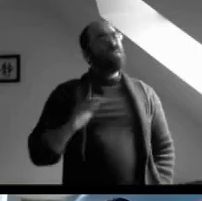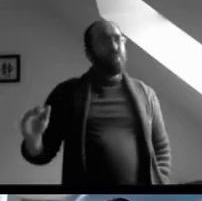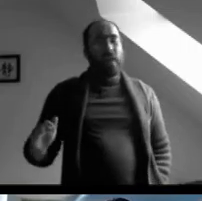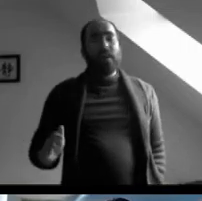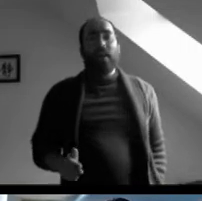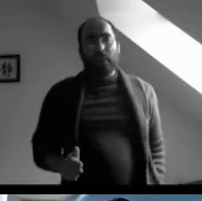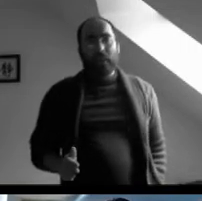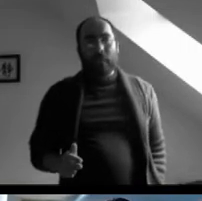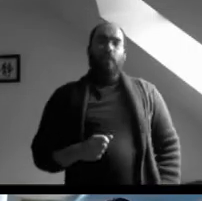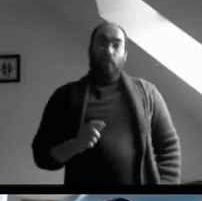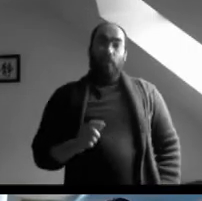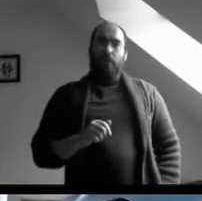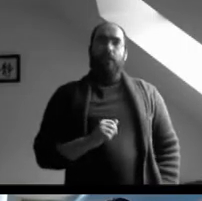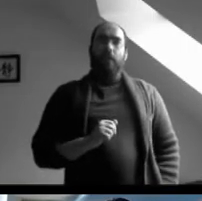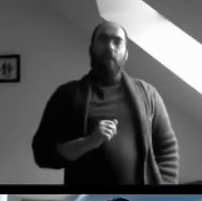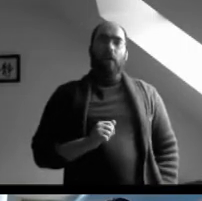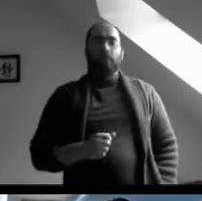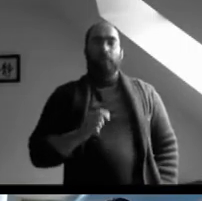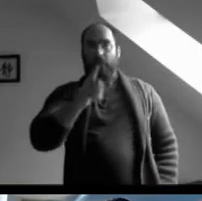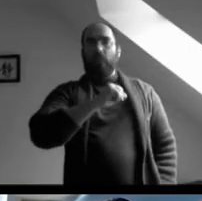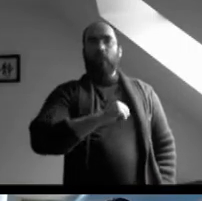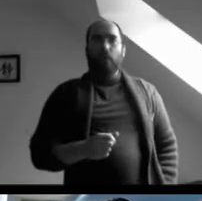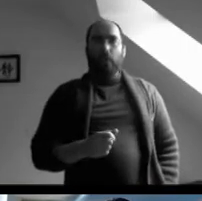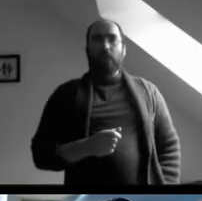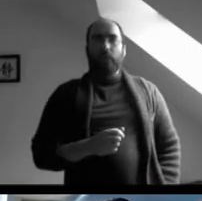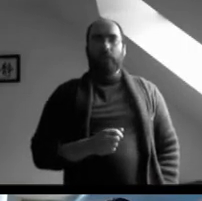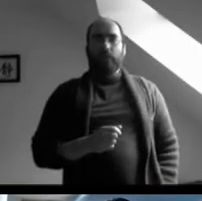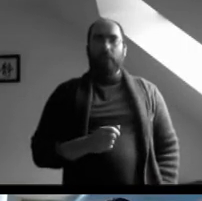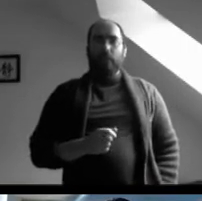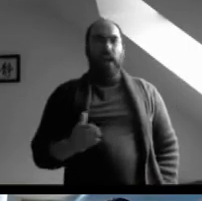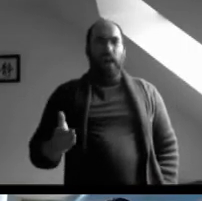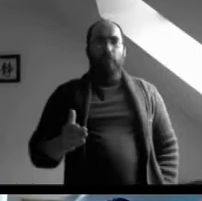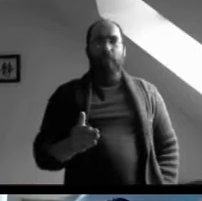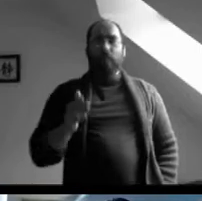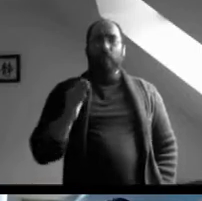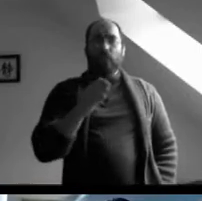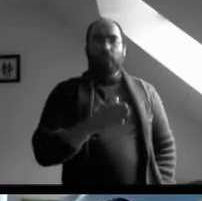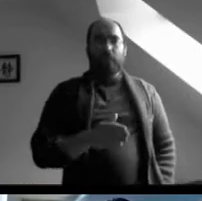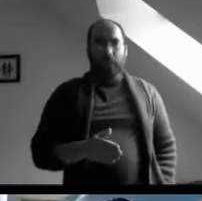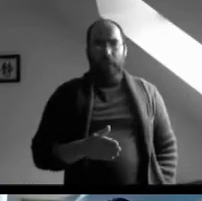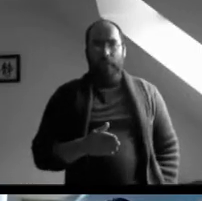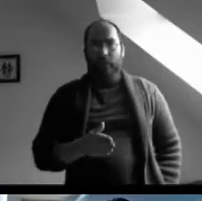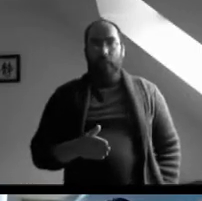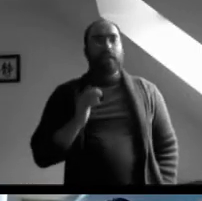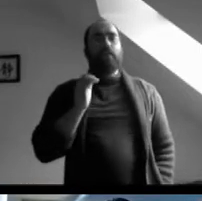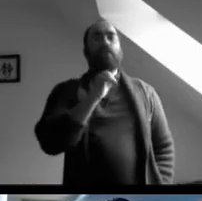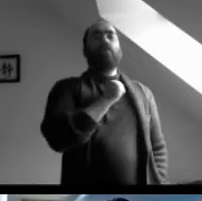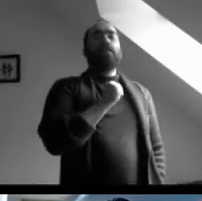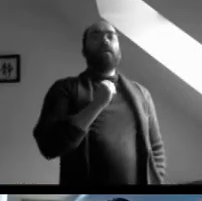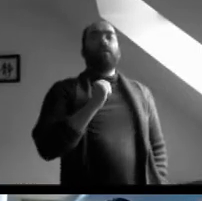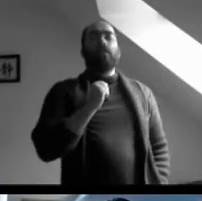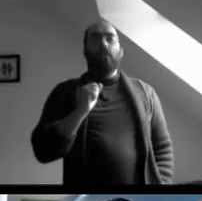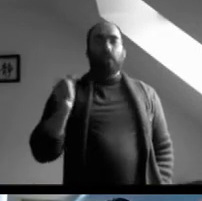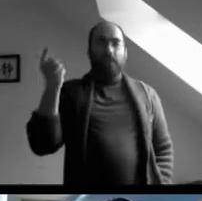médiatique inhumain et implacable. Le zombie qui pleure, c'est toi, pauvre spectateur, impuissant, zombifié dans la masse, et qui se souvient